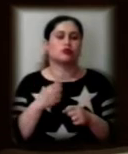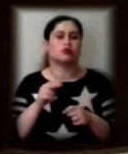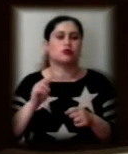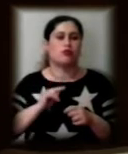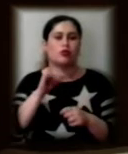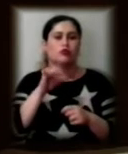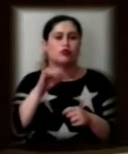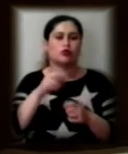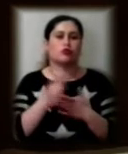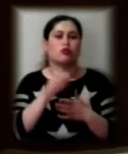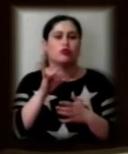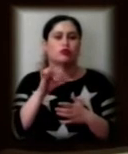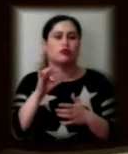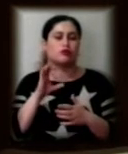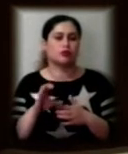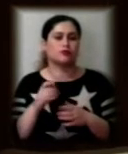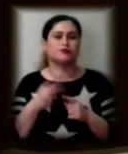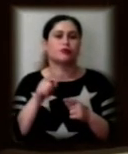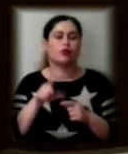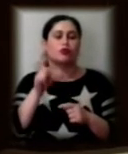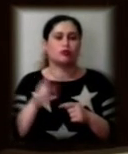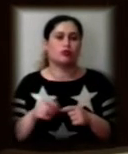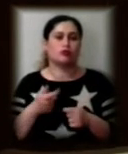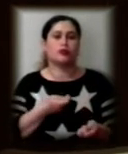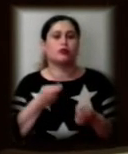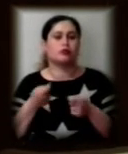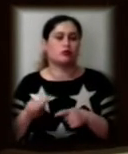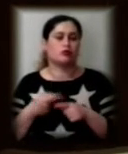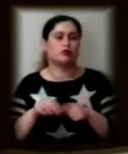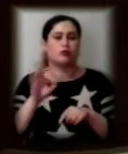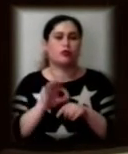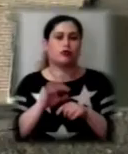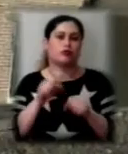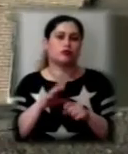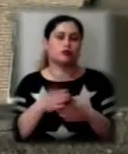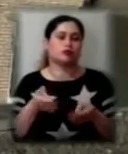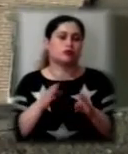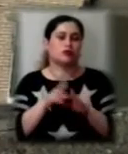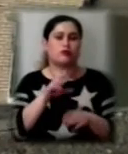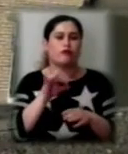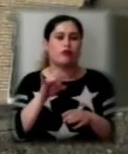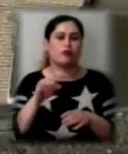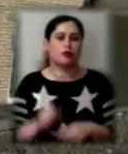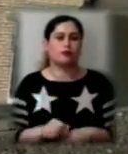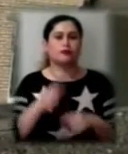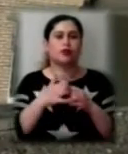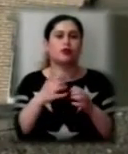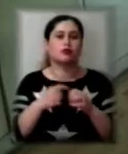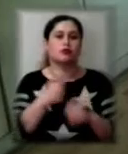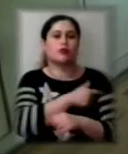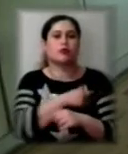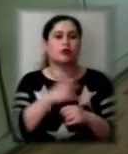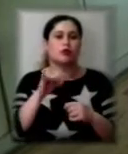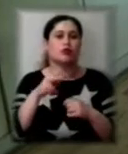коронавірусу, тобто людина перенесла цю хворобу, можливо, в скритій формі. Херсонська лікарня імені Лучанського